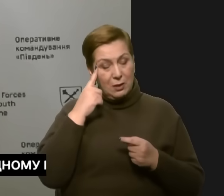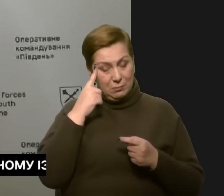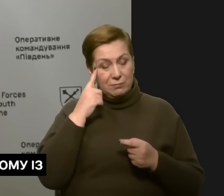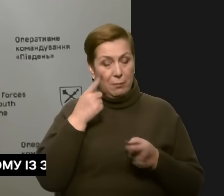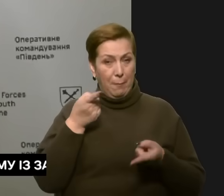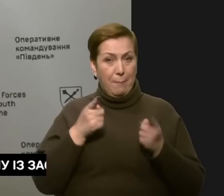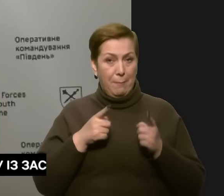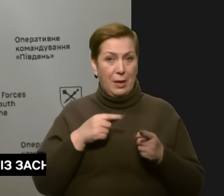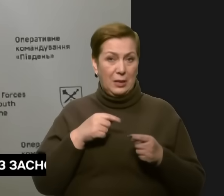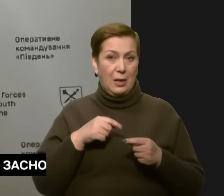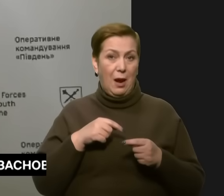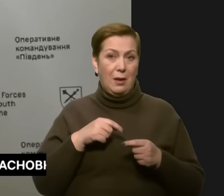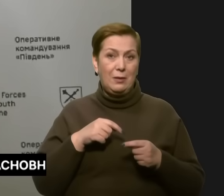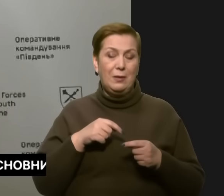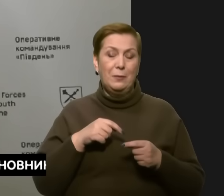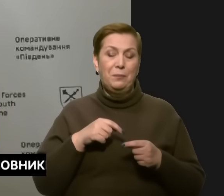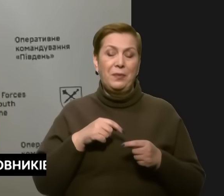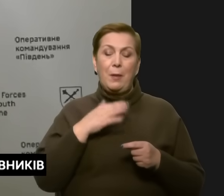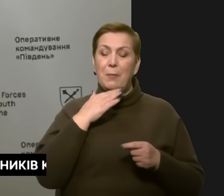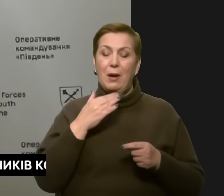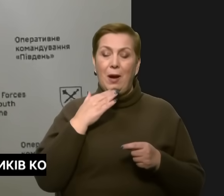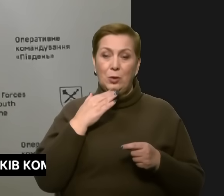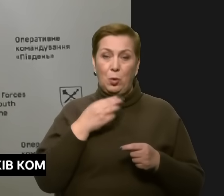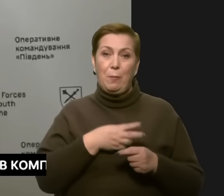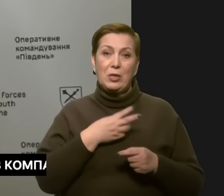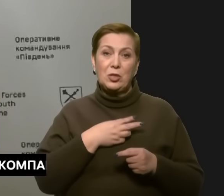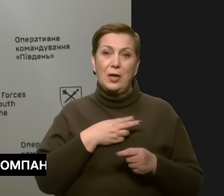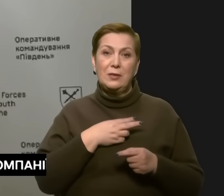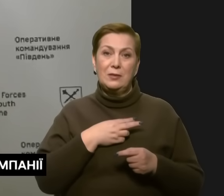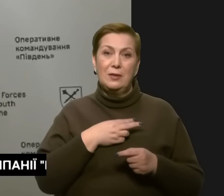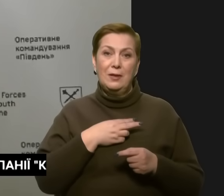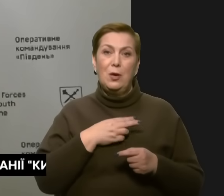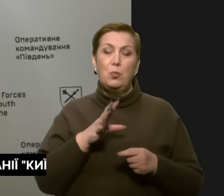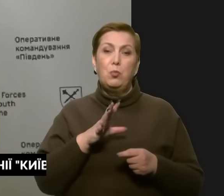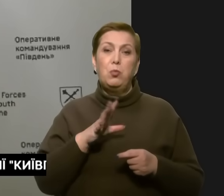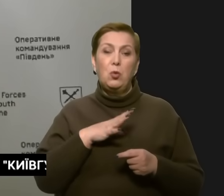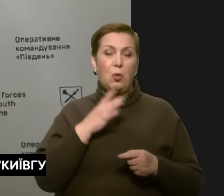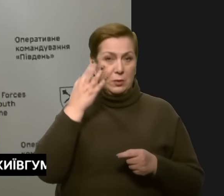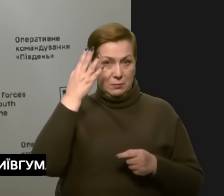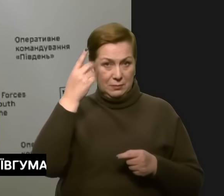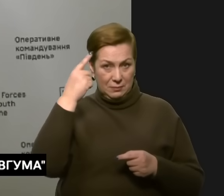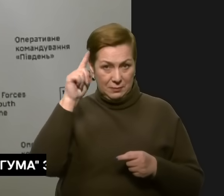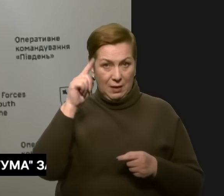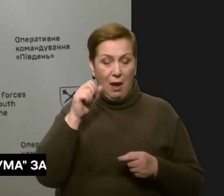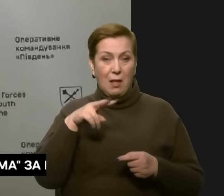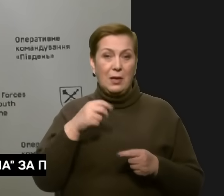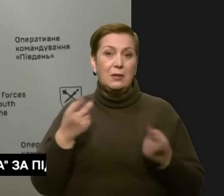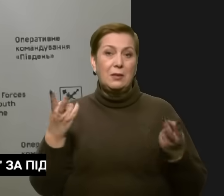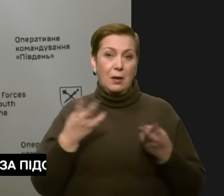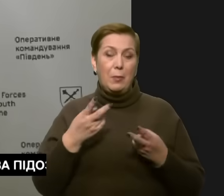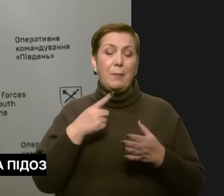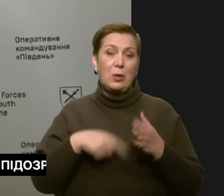багато таких бажань було загадано в певний період часу. Але треба переконатися, що все